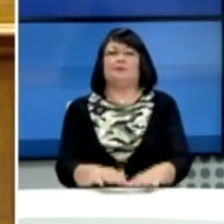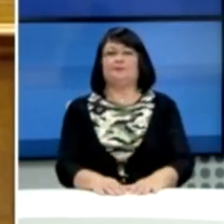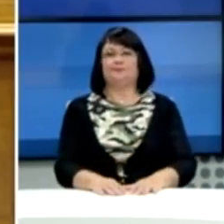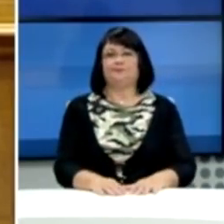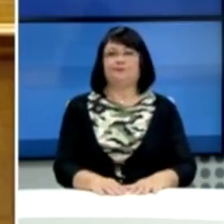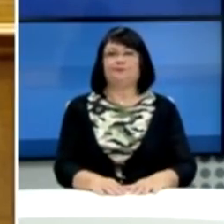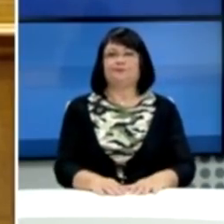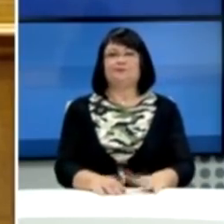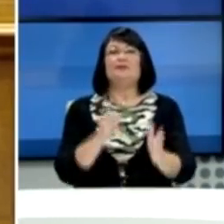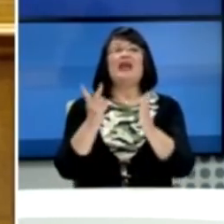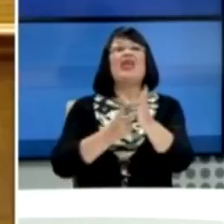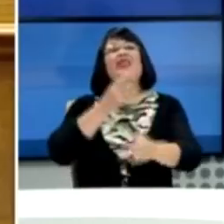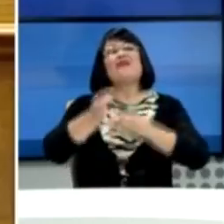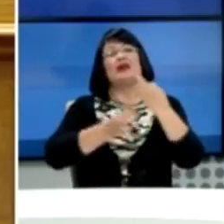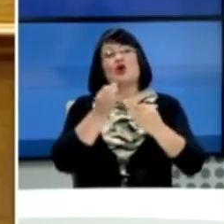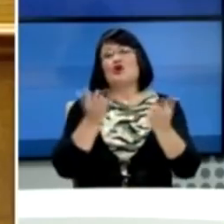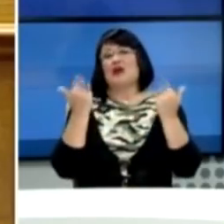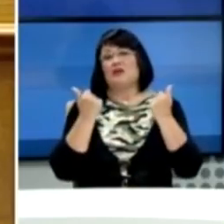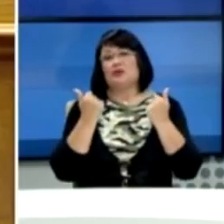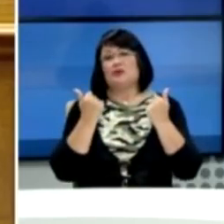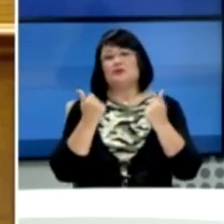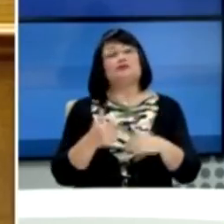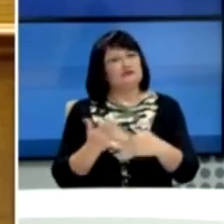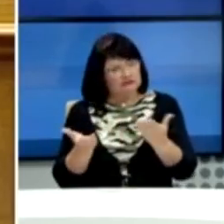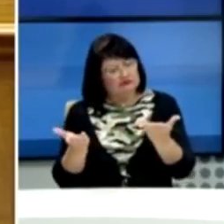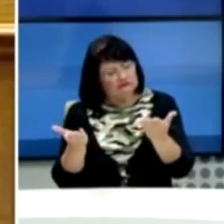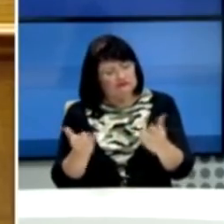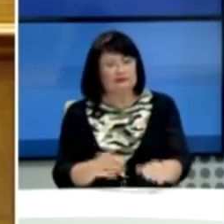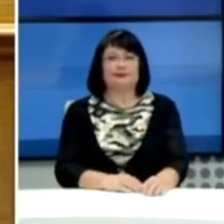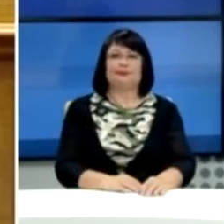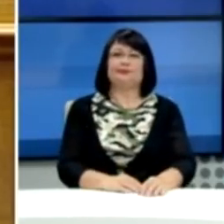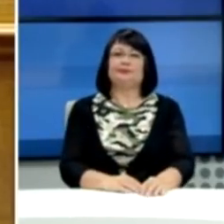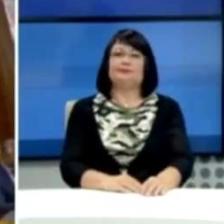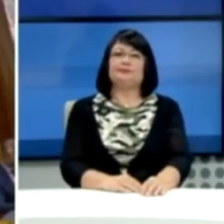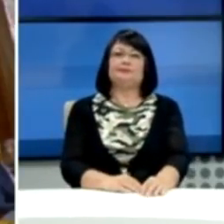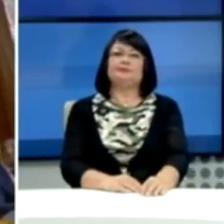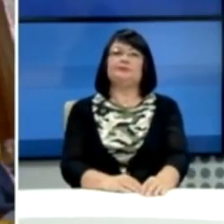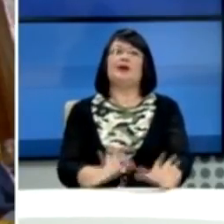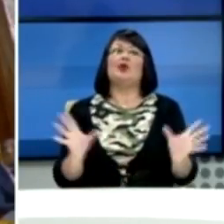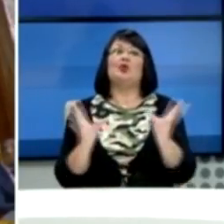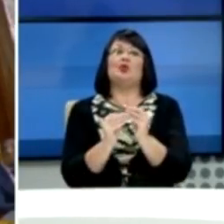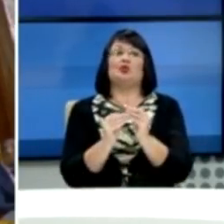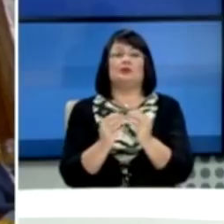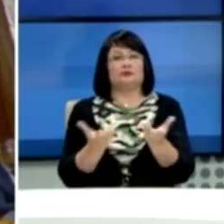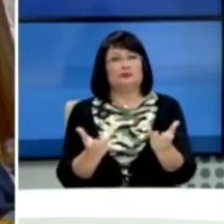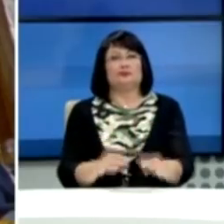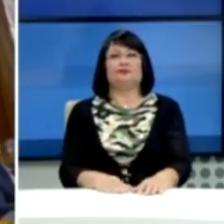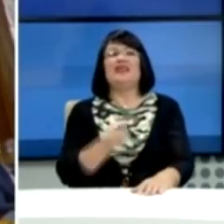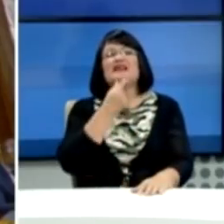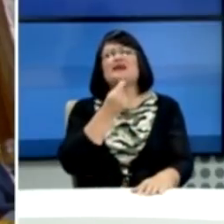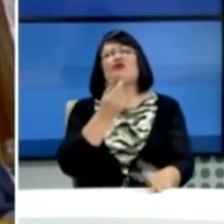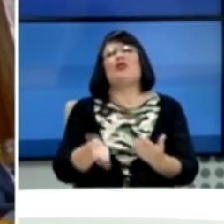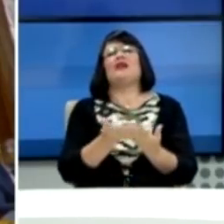θα κάνω χρήση της δευτερολογίας, κύριε Πρόεδρε, οπότε... Συνεχίστε, κύριε Πρόεδρε, αλίμονο. Το κουδούνι χτυπάει και εγώ... Θα σας